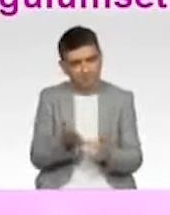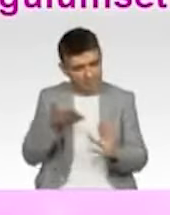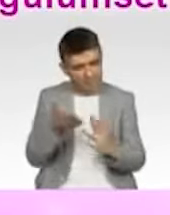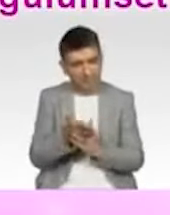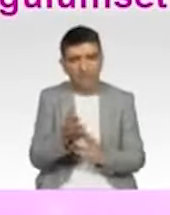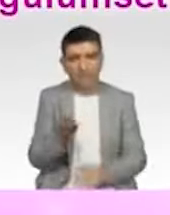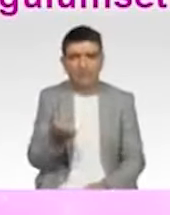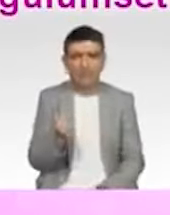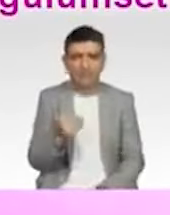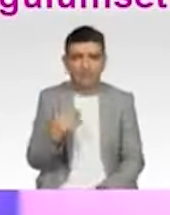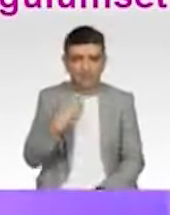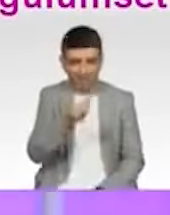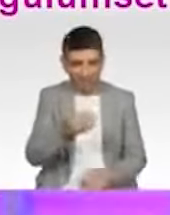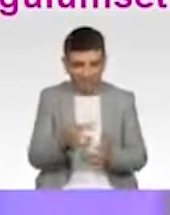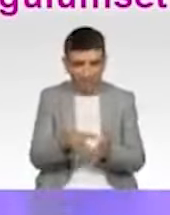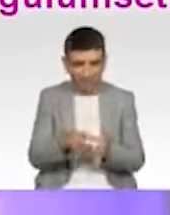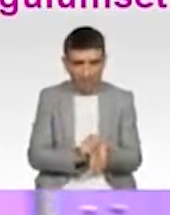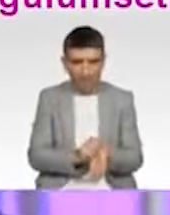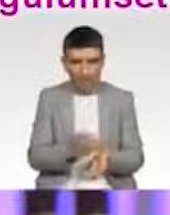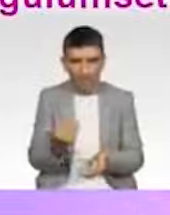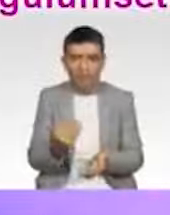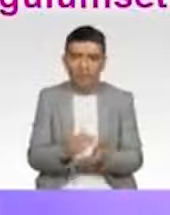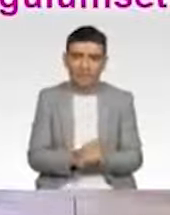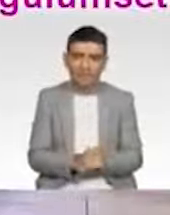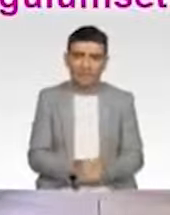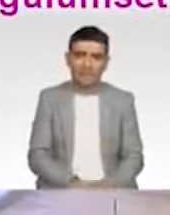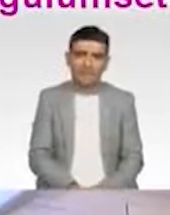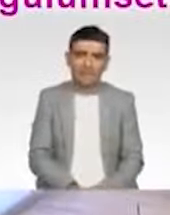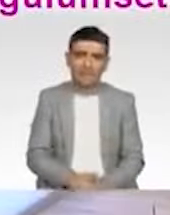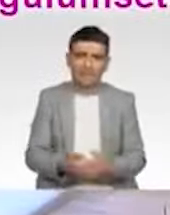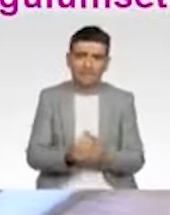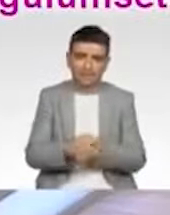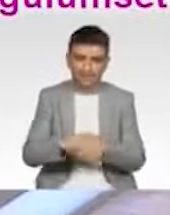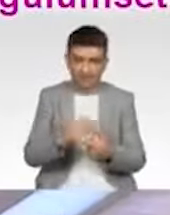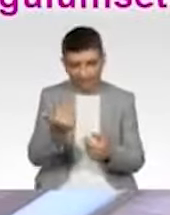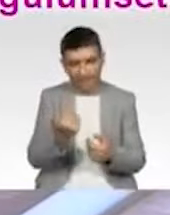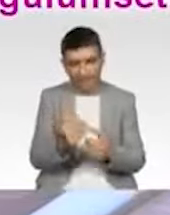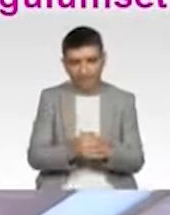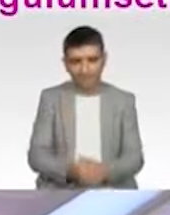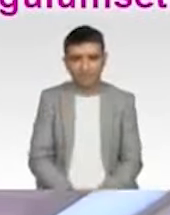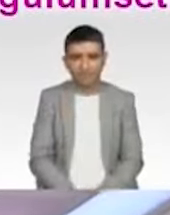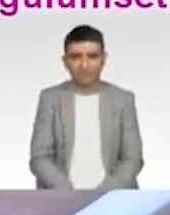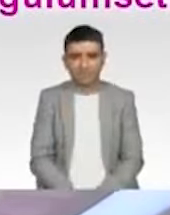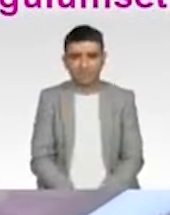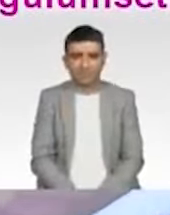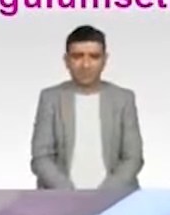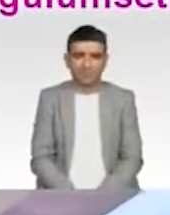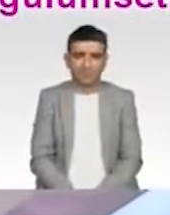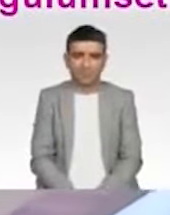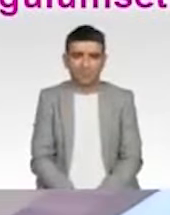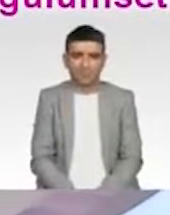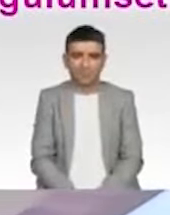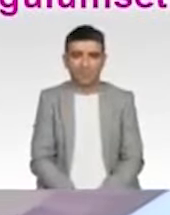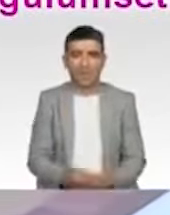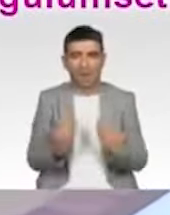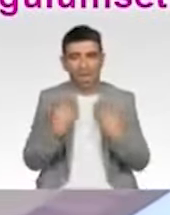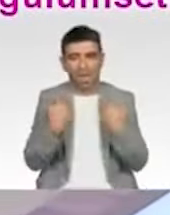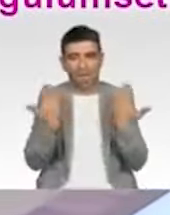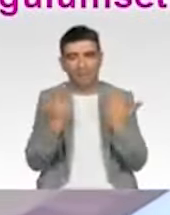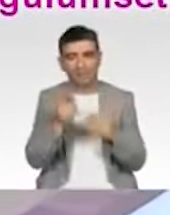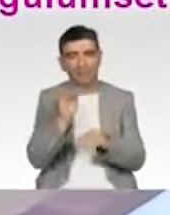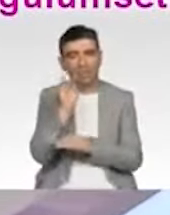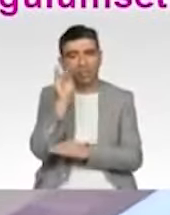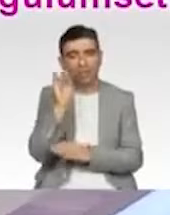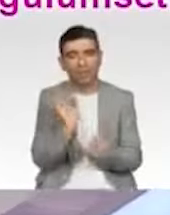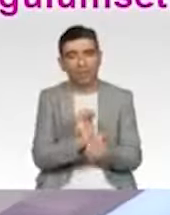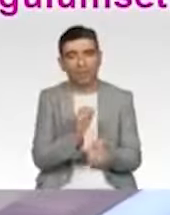girebilirsin. İyi hadi yıkayayım. Ben sana vereyim mi eldiven? Ver. Yine de yıkayayım ama eldiven de ver hadi. Tamam dur. Ha, eldiven şurada. Hakimsin. Yaşayan mutfak